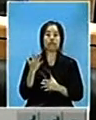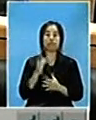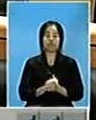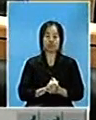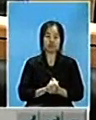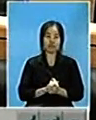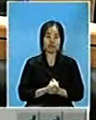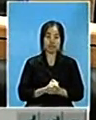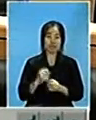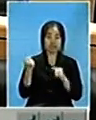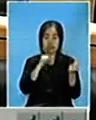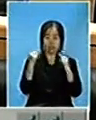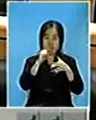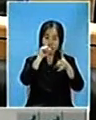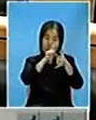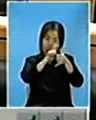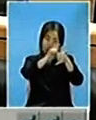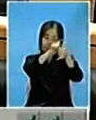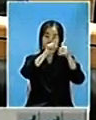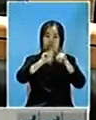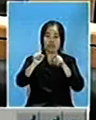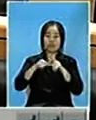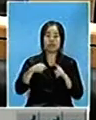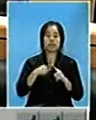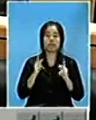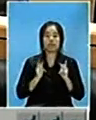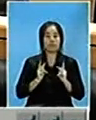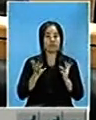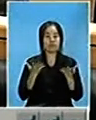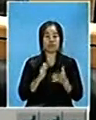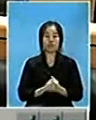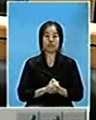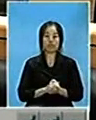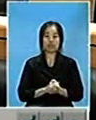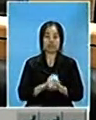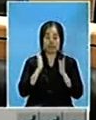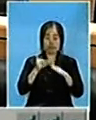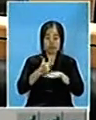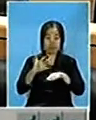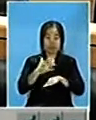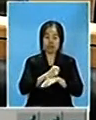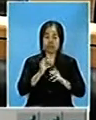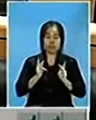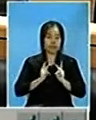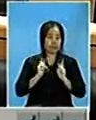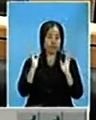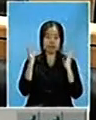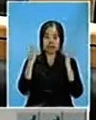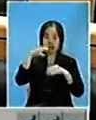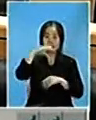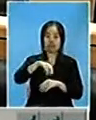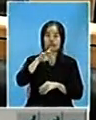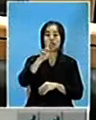ได้เวลามีการอภิปรายไม่ไว้วางใจรัฐบาลเขาชนะทุกครั้งนะครับเพราะนักการเมืองเนี่ยเขาไม่กลัวสภาหรอกครับจะวิพากษ์วิจารณ์ในสภาก็ว่า